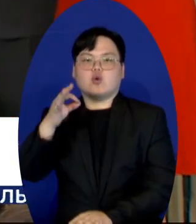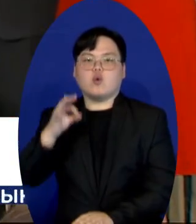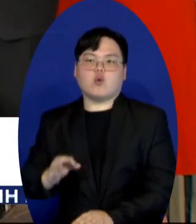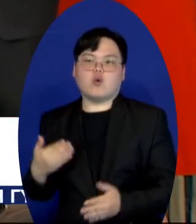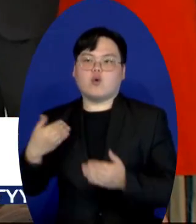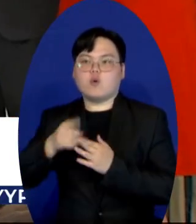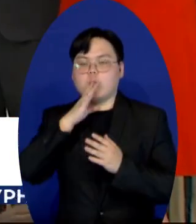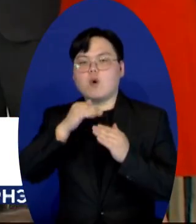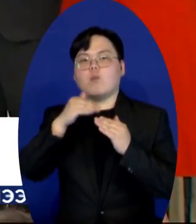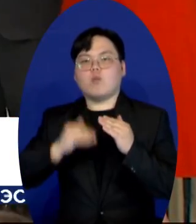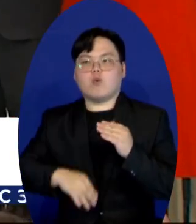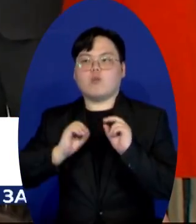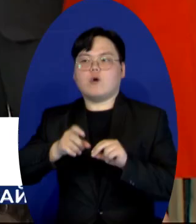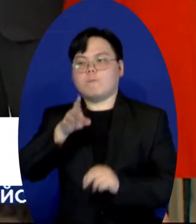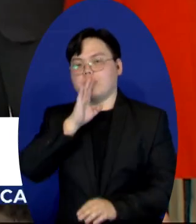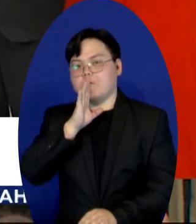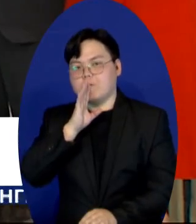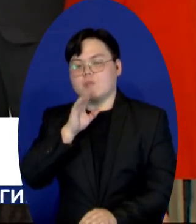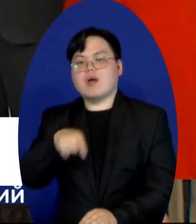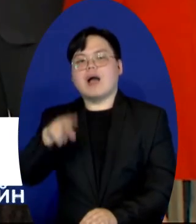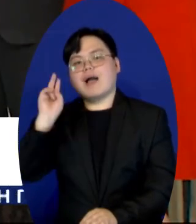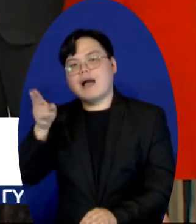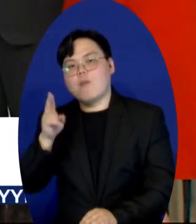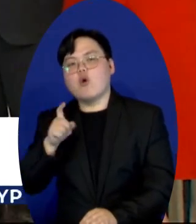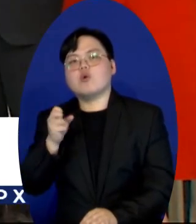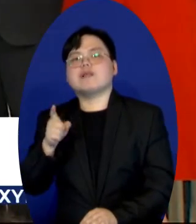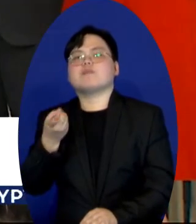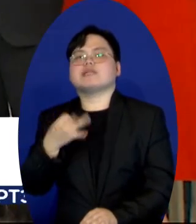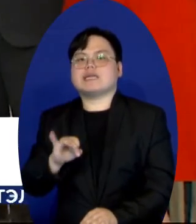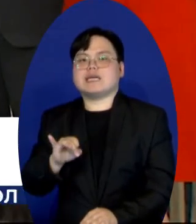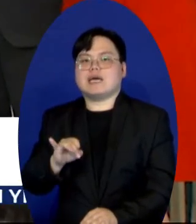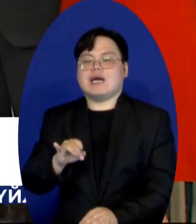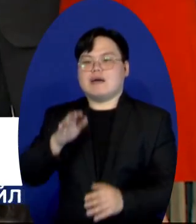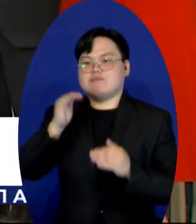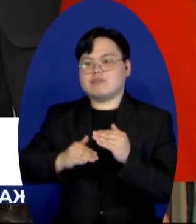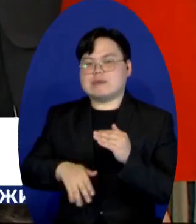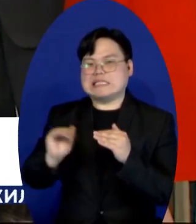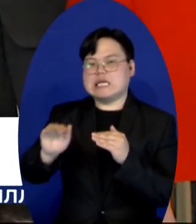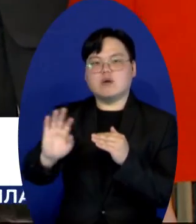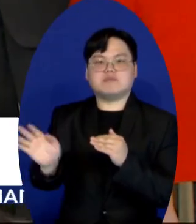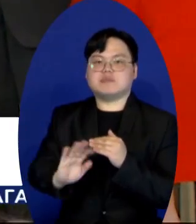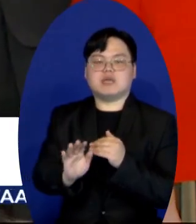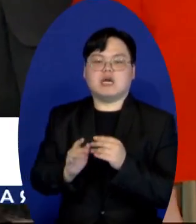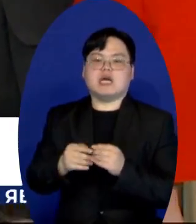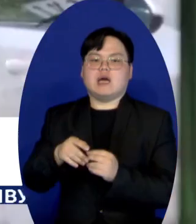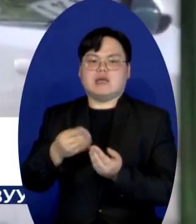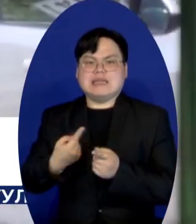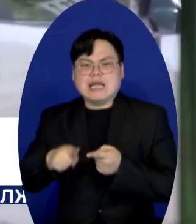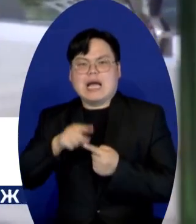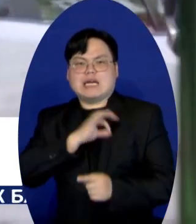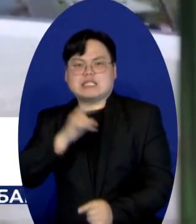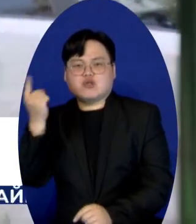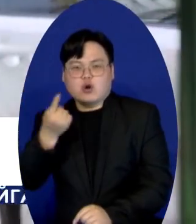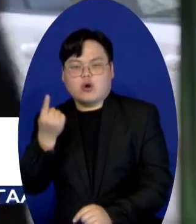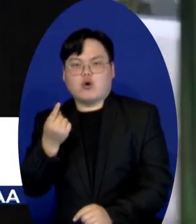хүртэл хуваар бууруулах болж байгаа юм. Гэхдээ компаниудаас хүлэмжийн хин ялгаруулахаа бууруулахыг шаардахгүй харин эсэргээгдэх эрчим хүчинд хөрөнгө